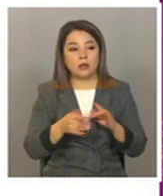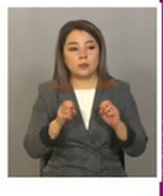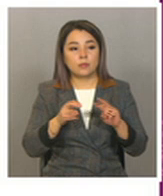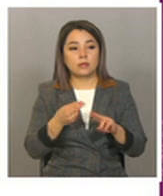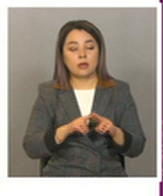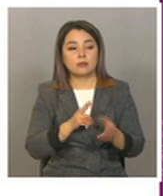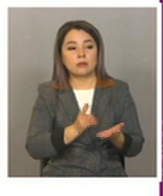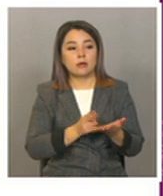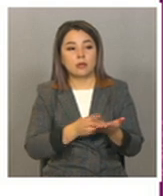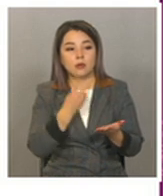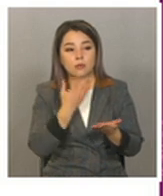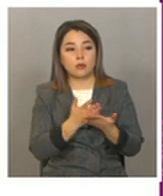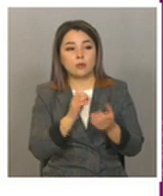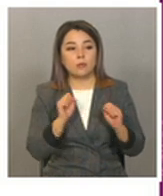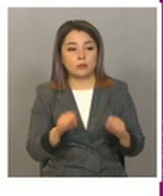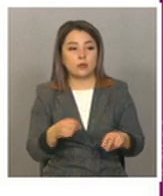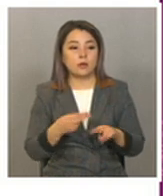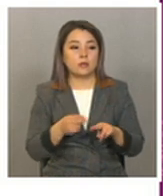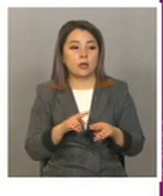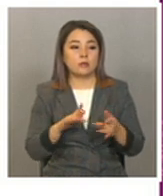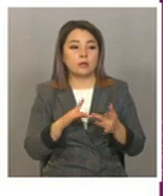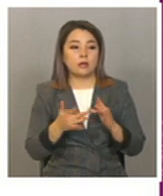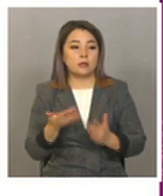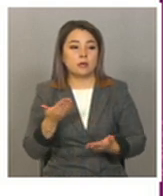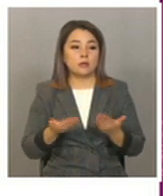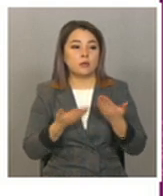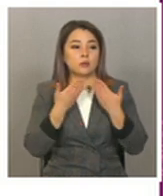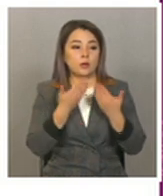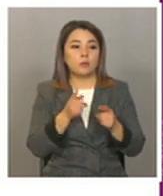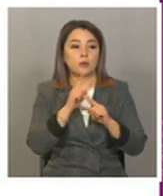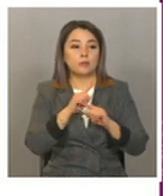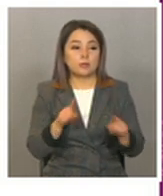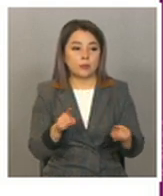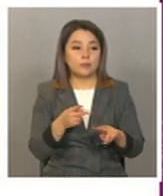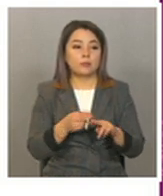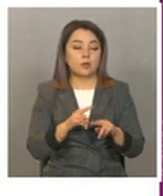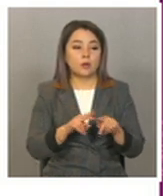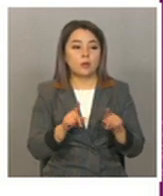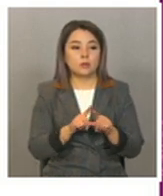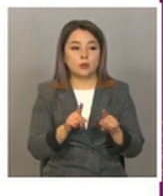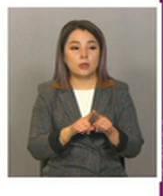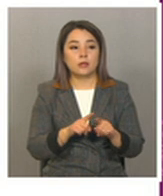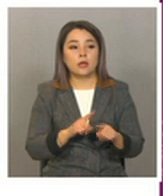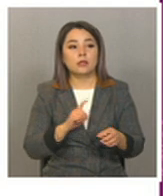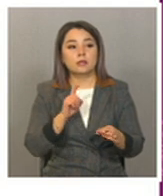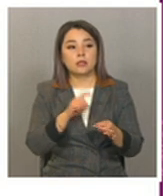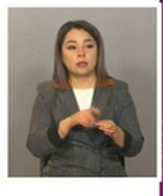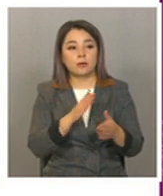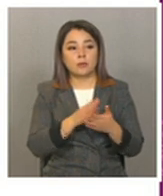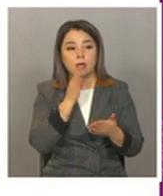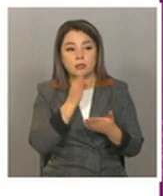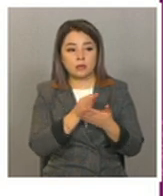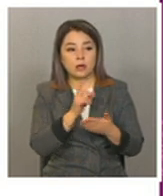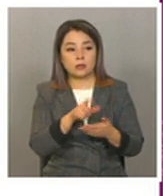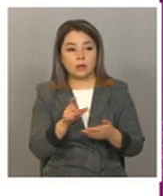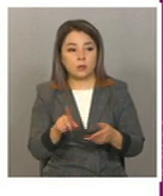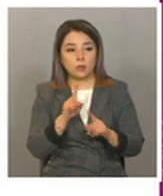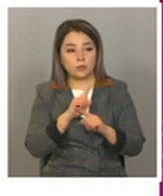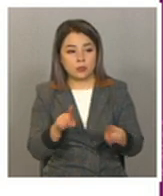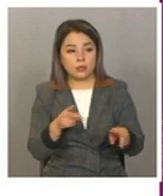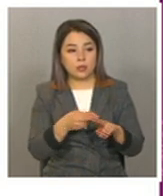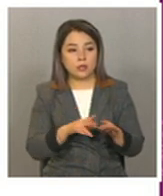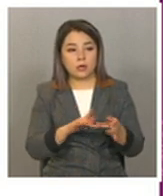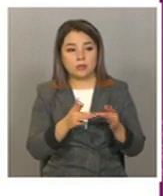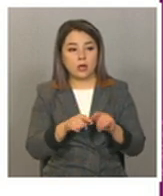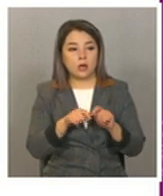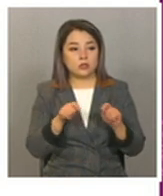дәлелдей аламын. Егер сол сайттарға сұраныс болмаса, және оған тіркелетін адам болмаса, ол сайт ашылмас